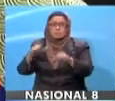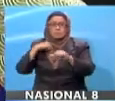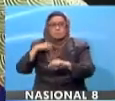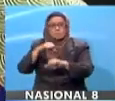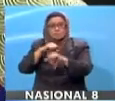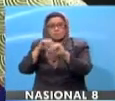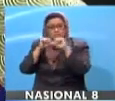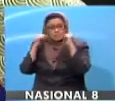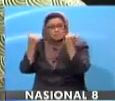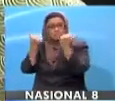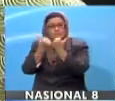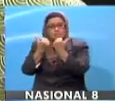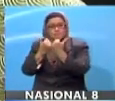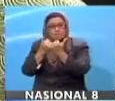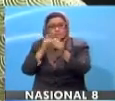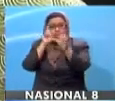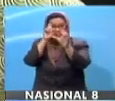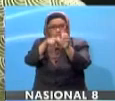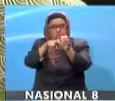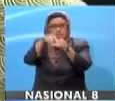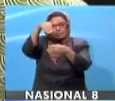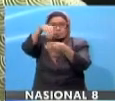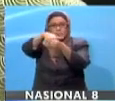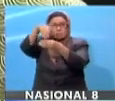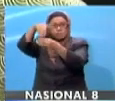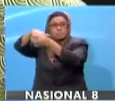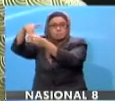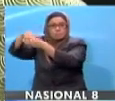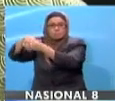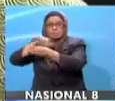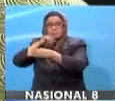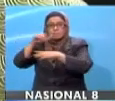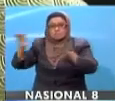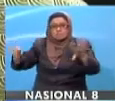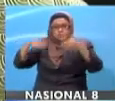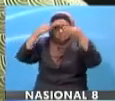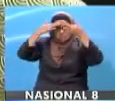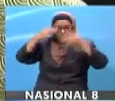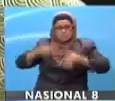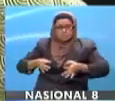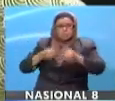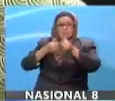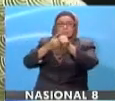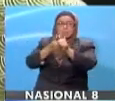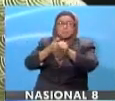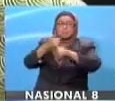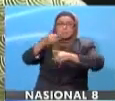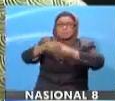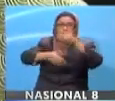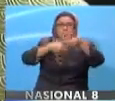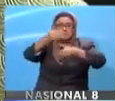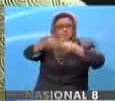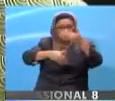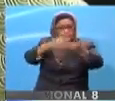bergabung yang mengundi ini, dia tidak akan buat keputusan berdasarkan kepada track record pengurusan. Dalam kes MHC, saya